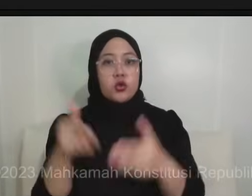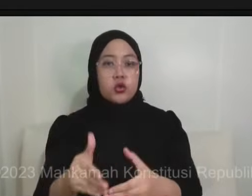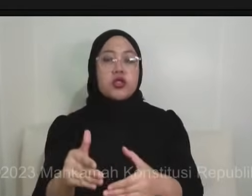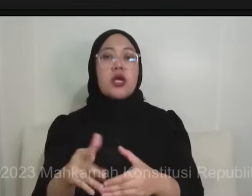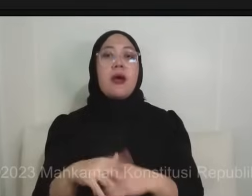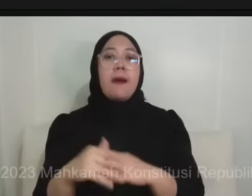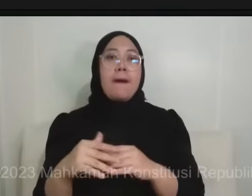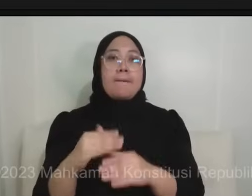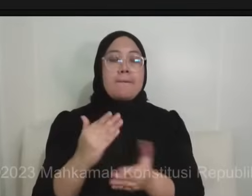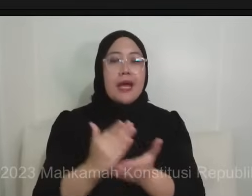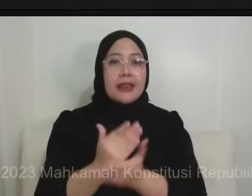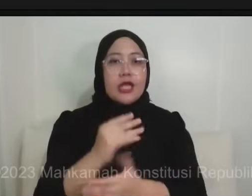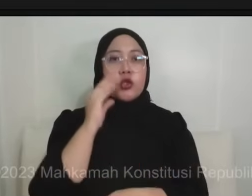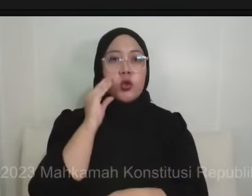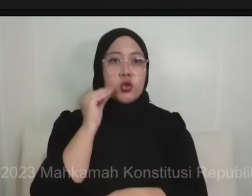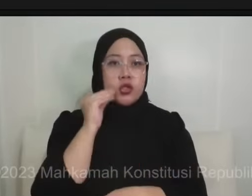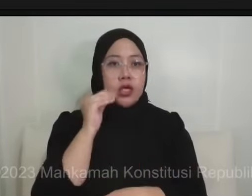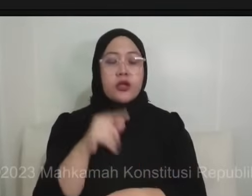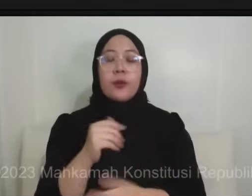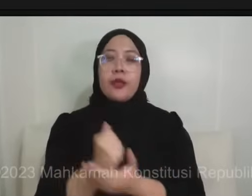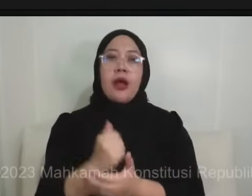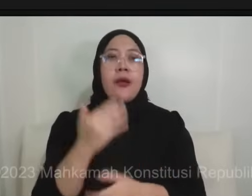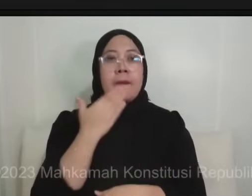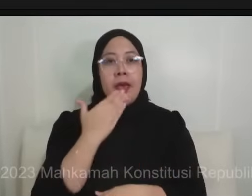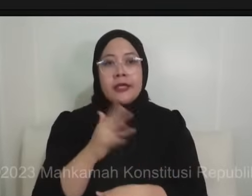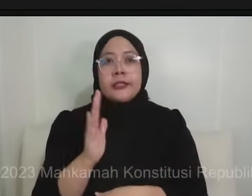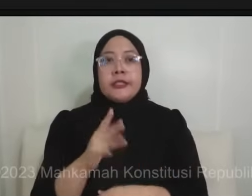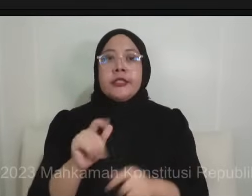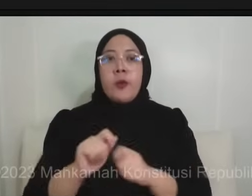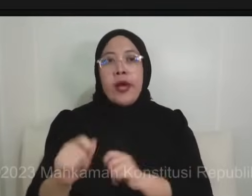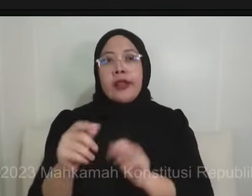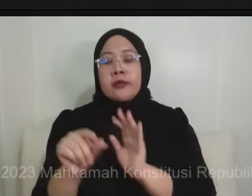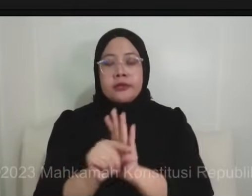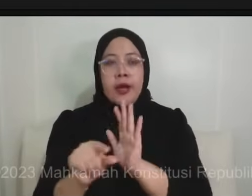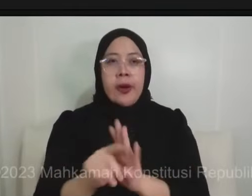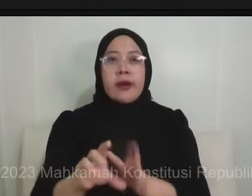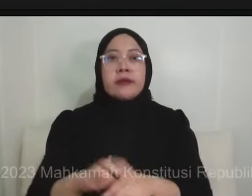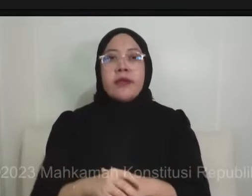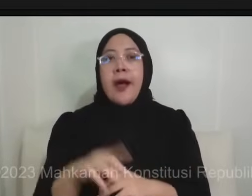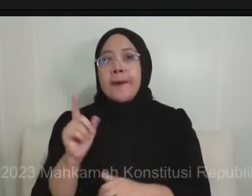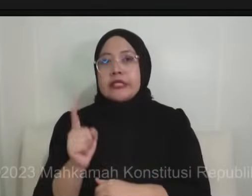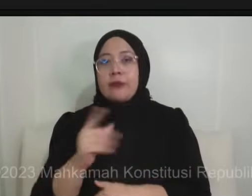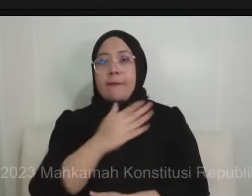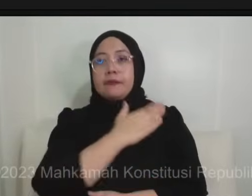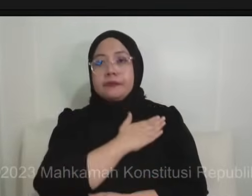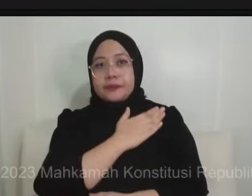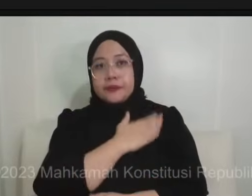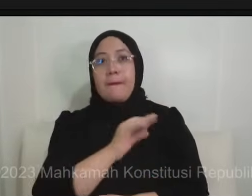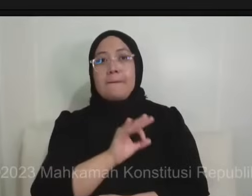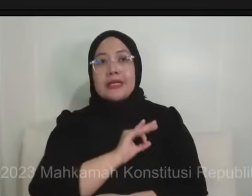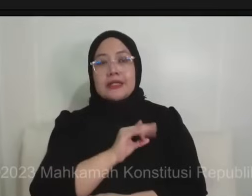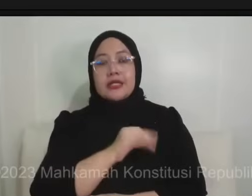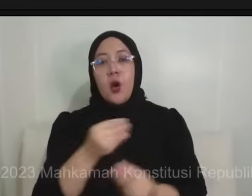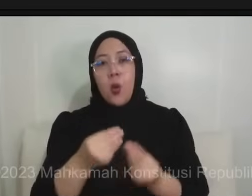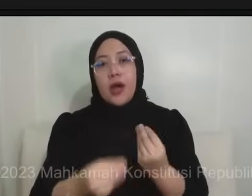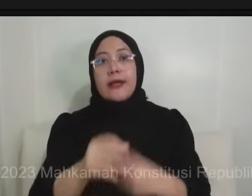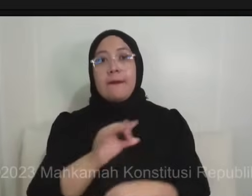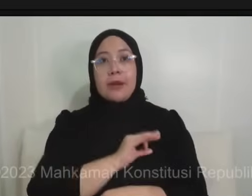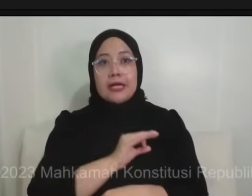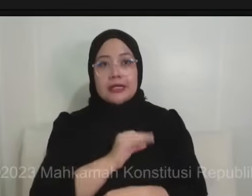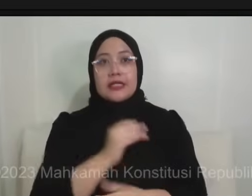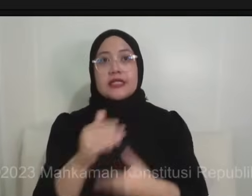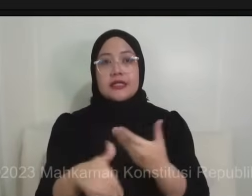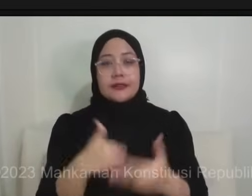usia sangat lazim dilakukan oleh pembentuk undang-undang sebab jabatan presiden dan wakil presiden secara esensial